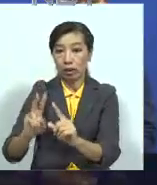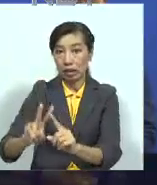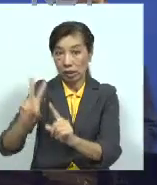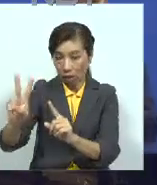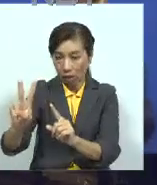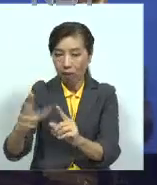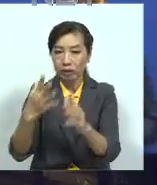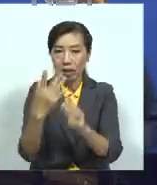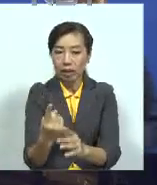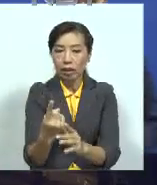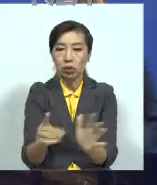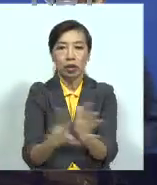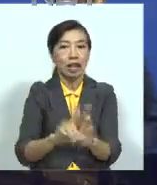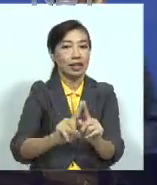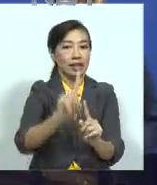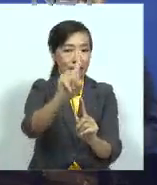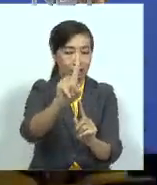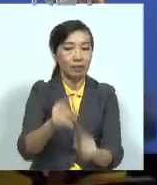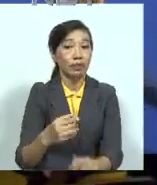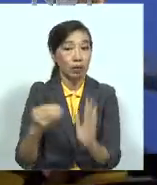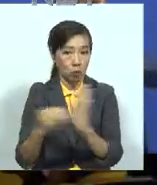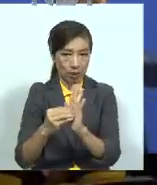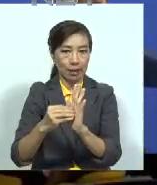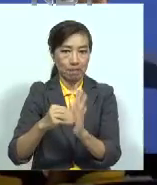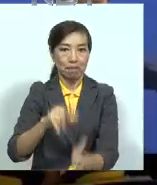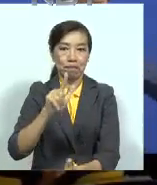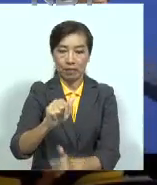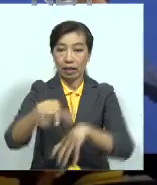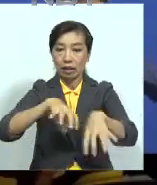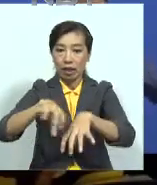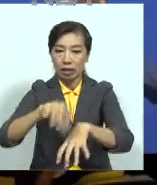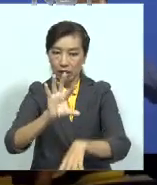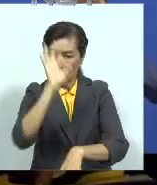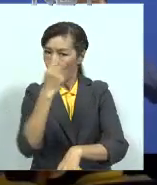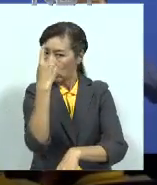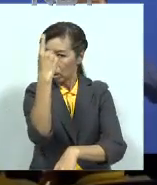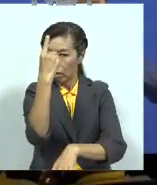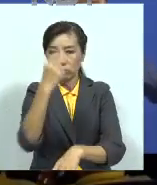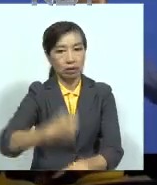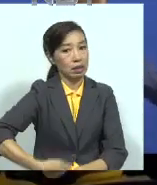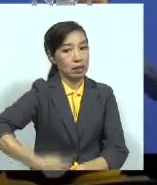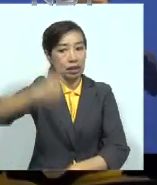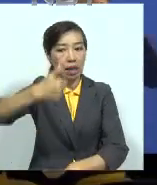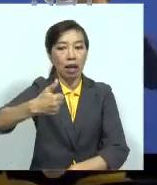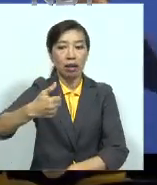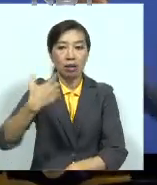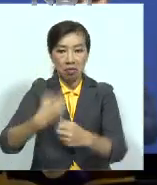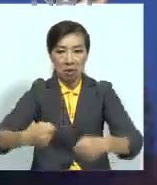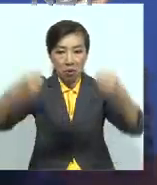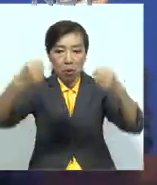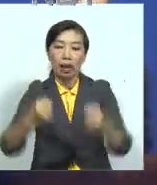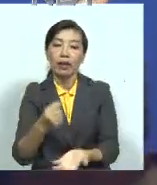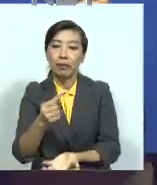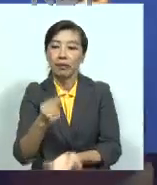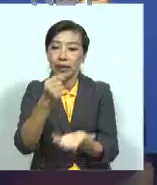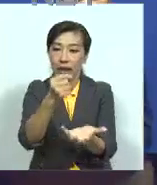ครนะคะโดยจะมีผู้ชนะเพียง1คนเท่านั้นค่ะ1เดียวเท่านั้นที่จะมีโอกาสคว้าถ้วยรางวัล